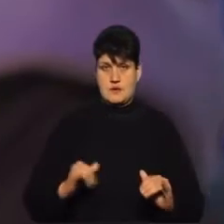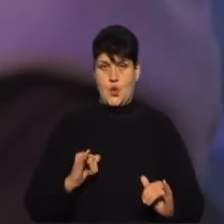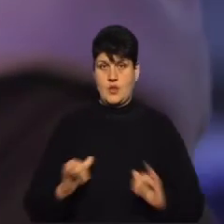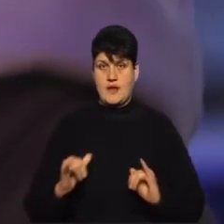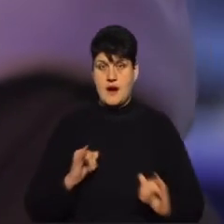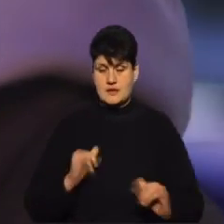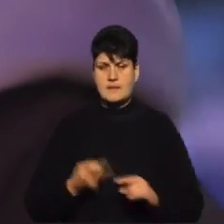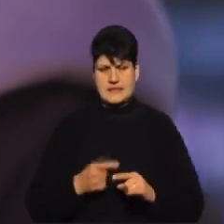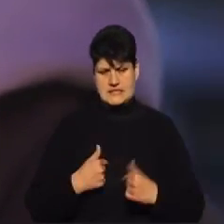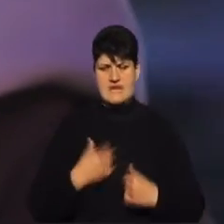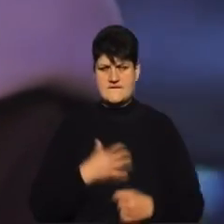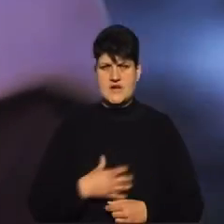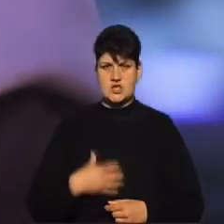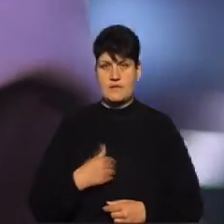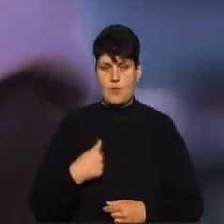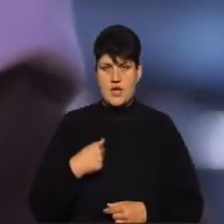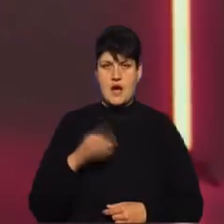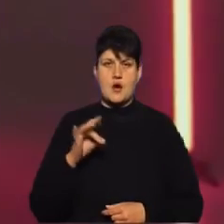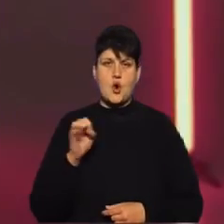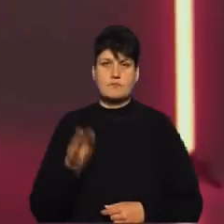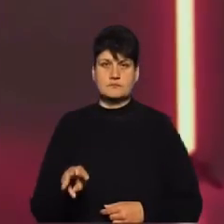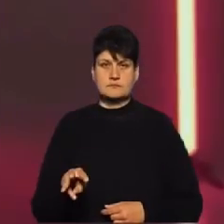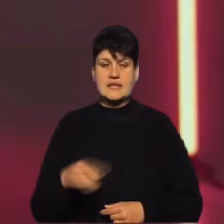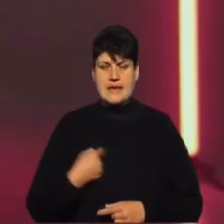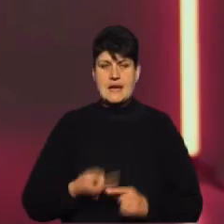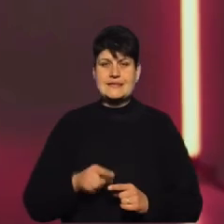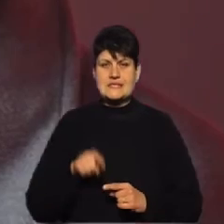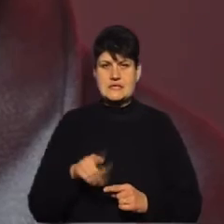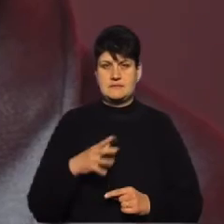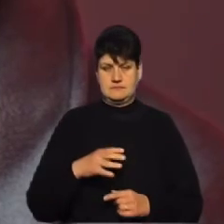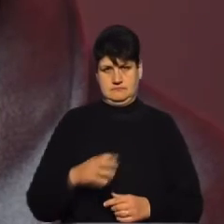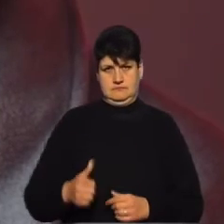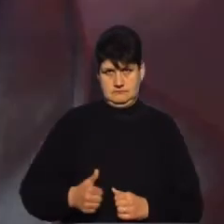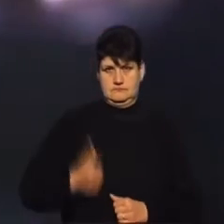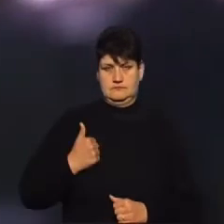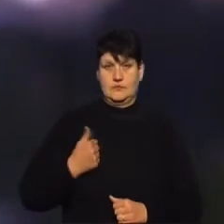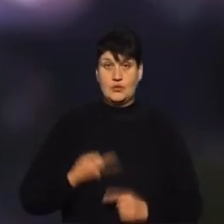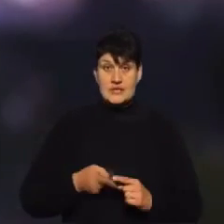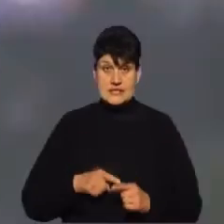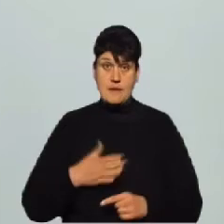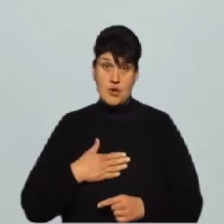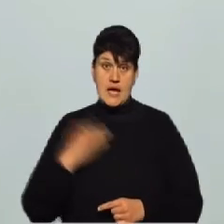ром. І я цим пишаюсь, тому що це моя історія, це моє життя.